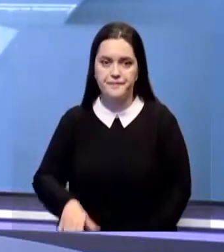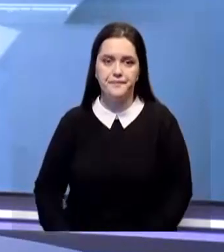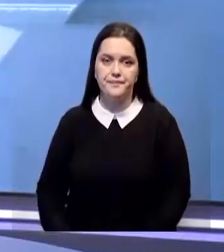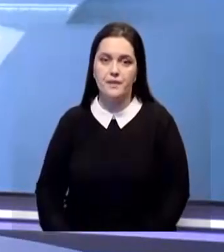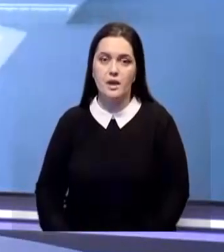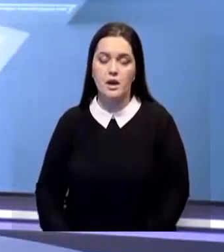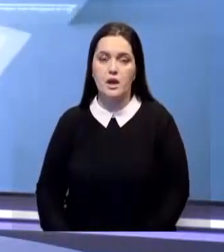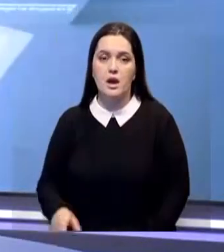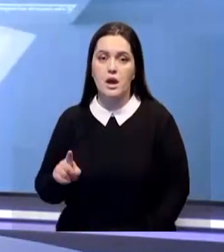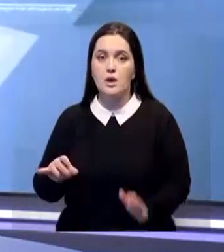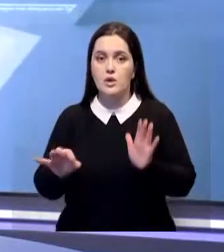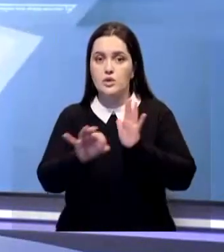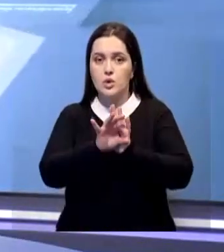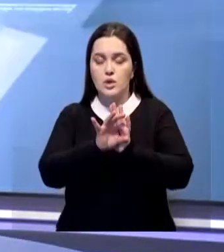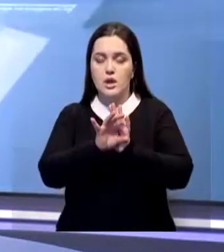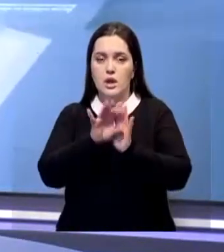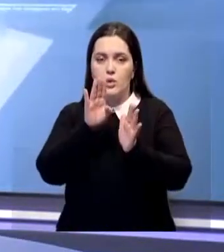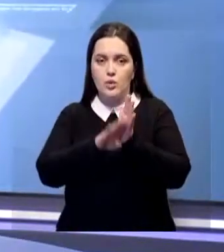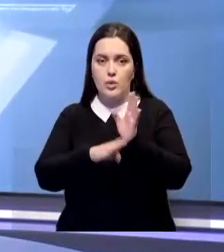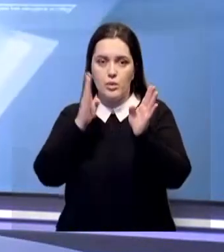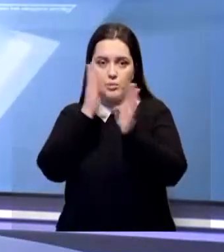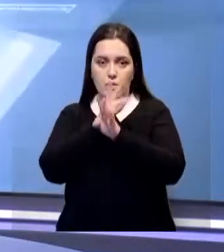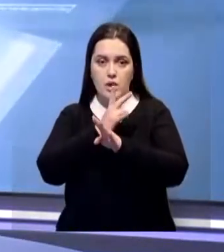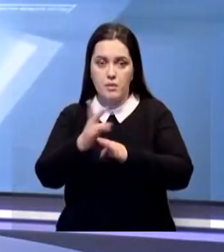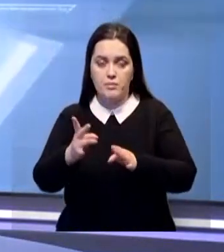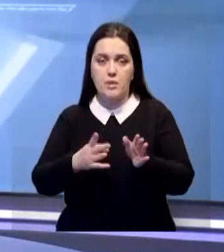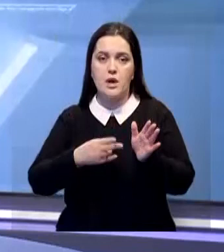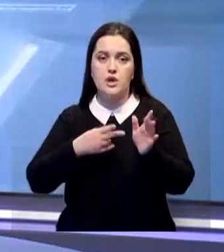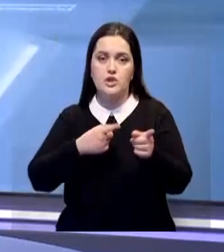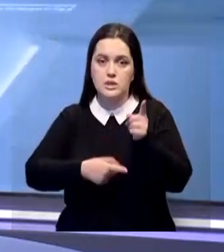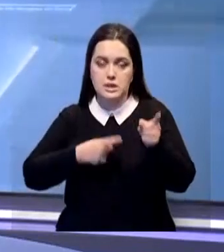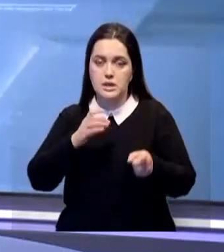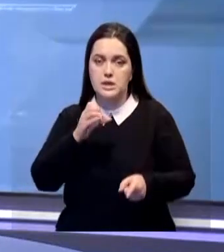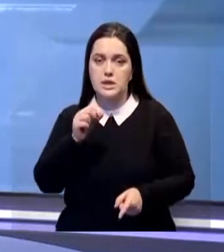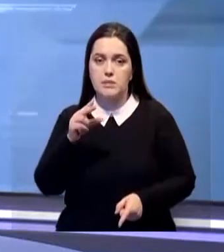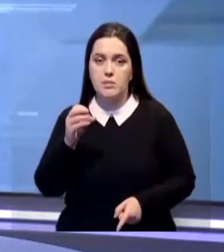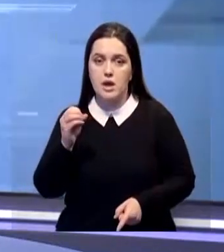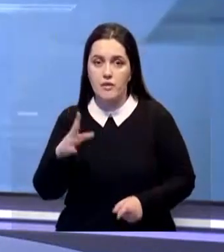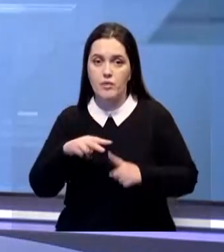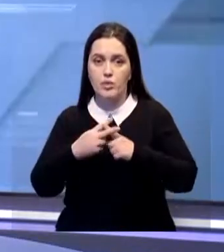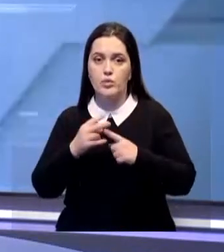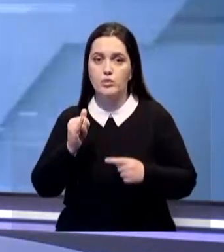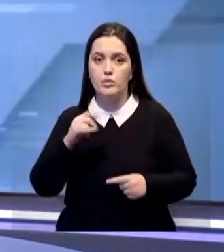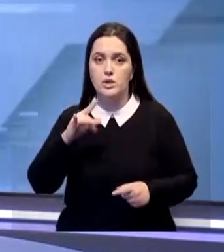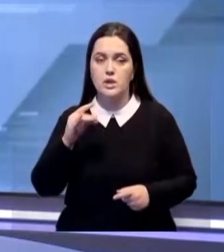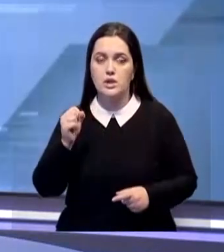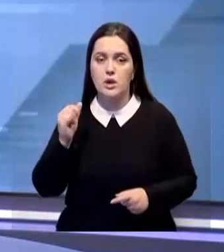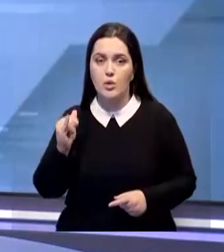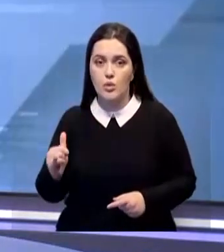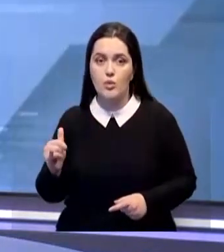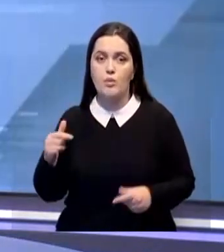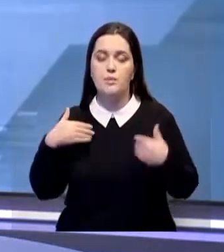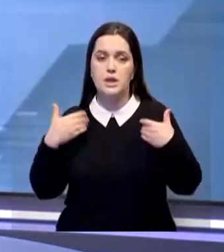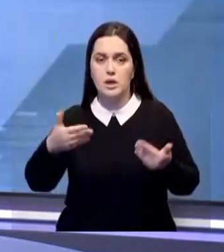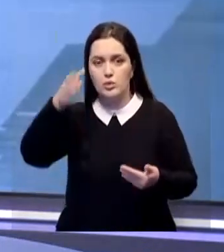Признать зонами чрезвычайной экологической ситуации города Жезказган и Сатпаев, а также частично Улутауский район, предлагают ученые, ссылаясь